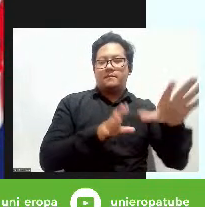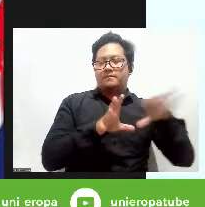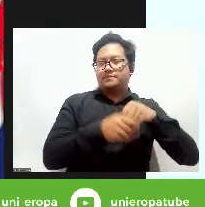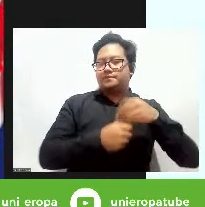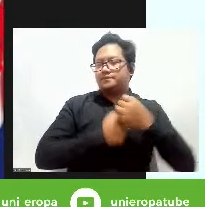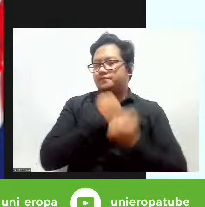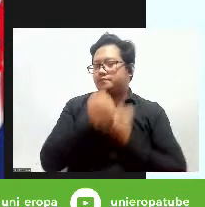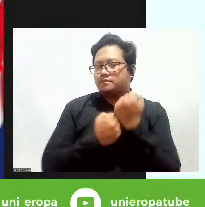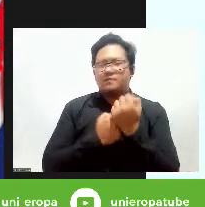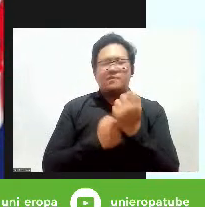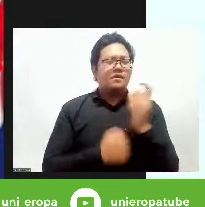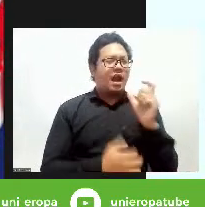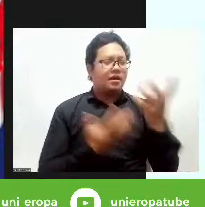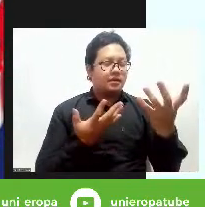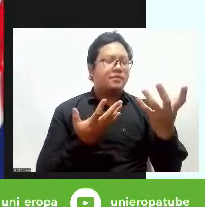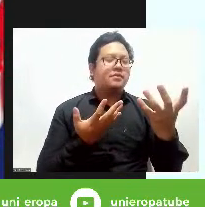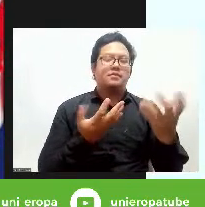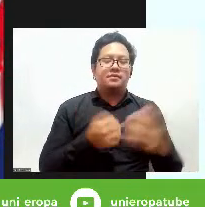and